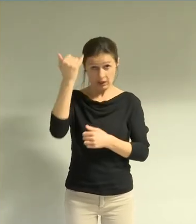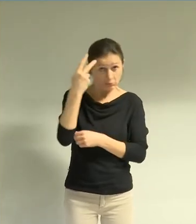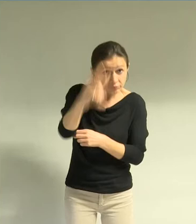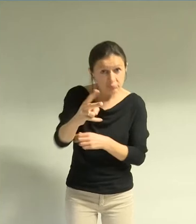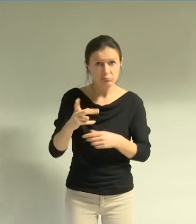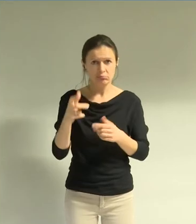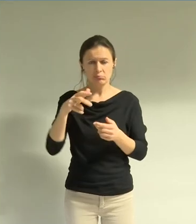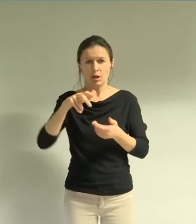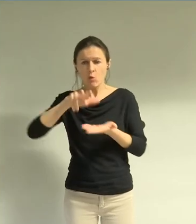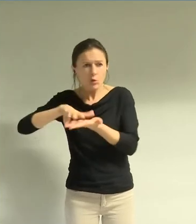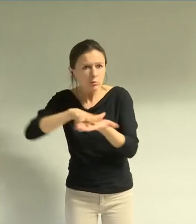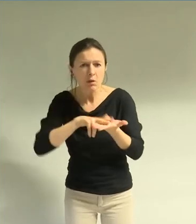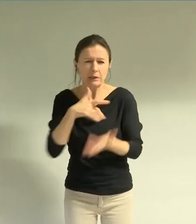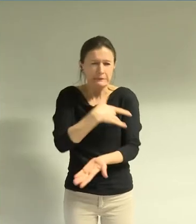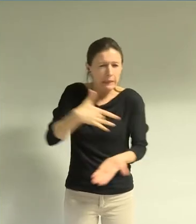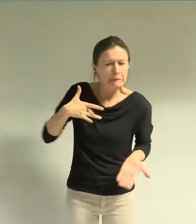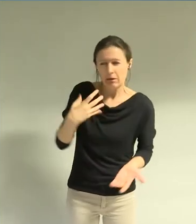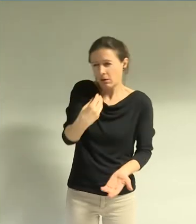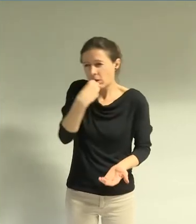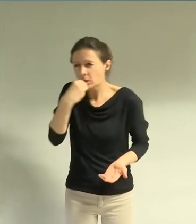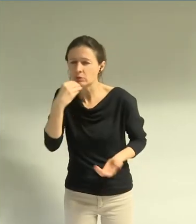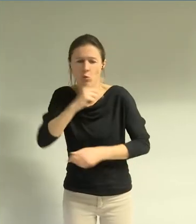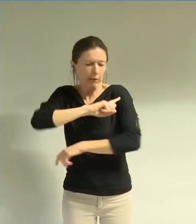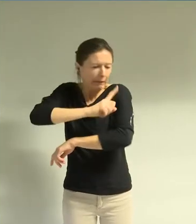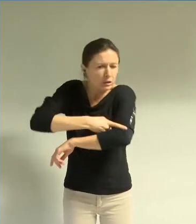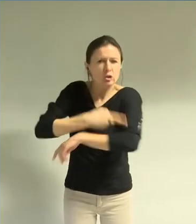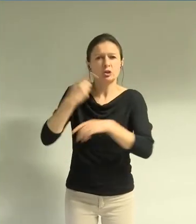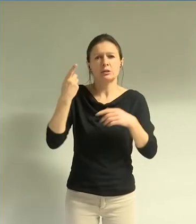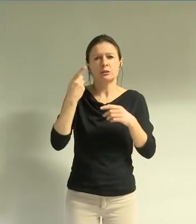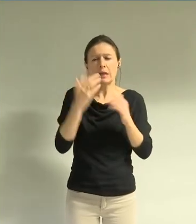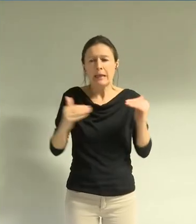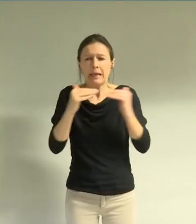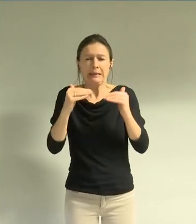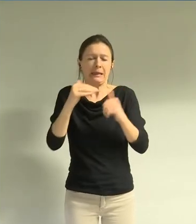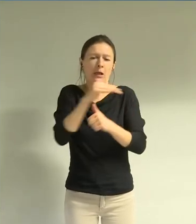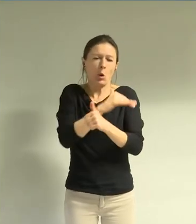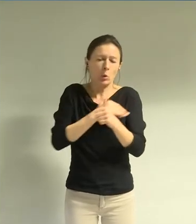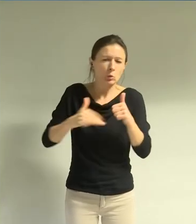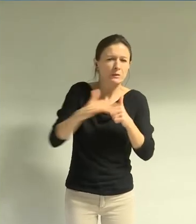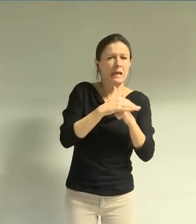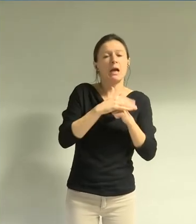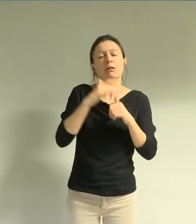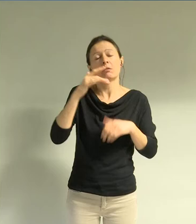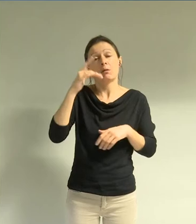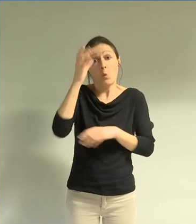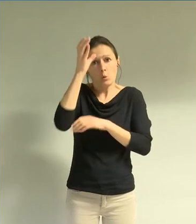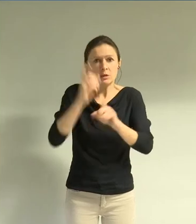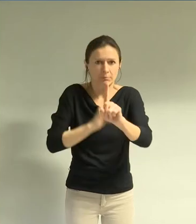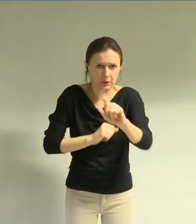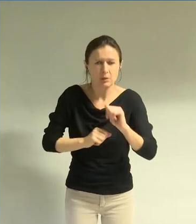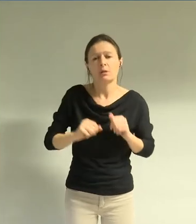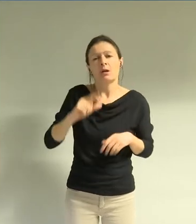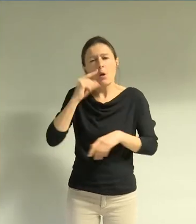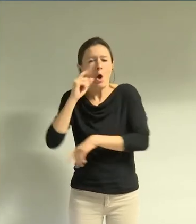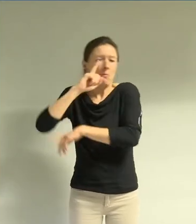l'alimentation les énergies les concept d'égalité sociale et jean ray les loisirs et les pratiques